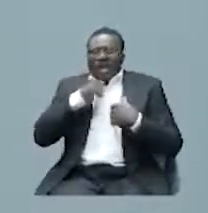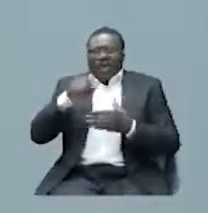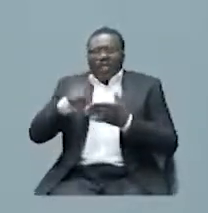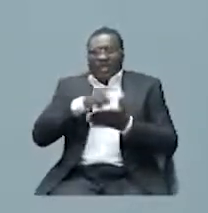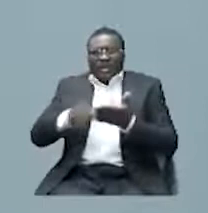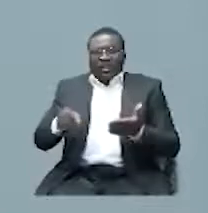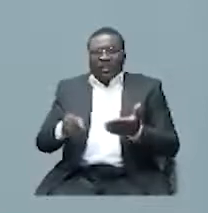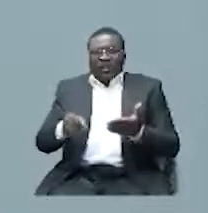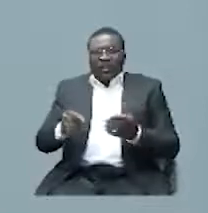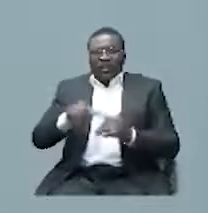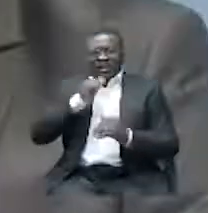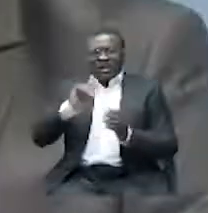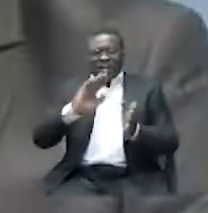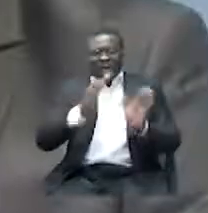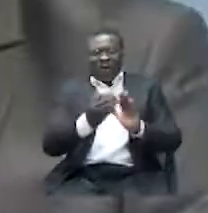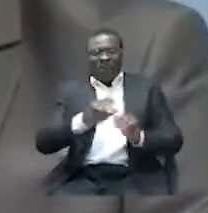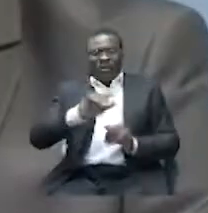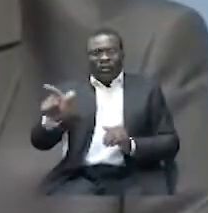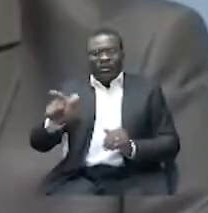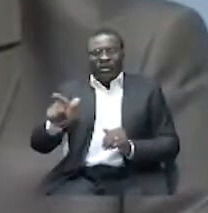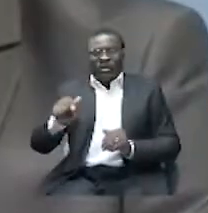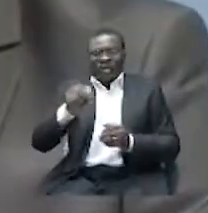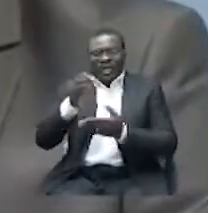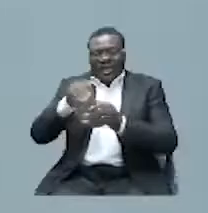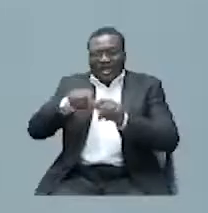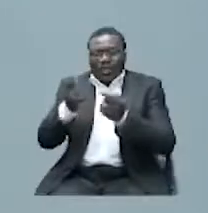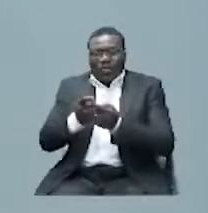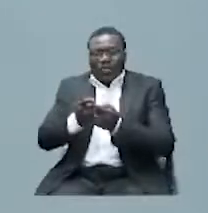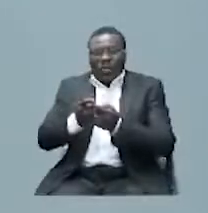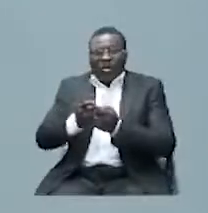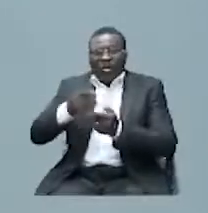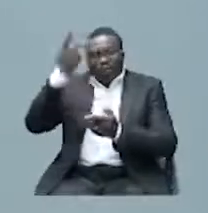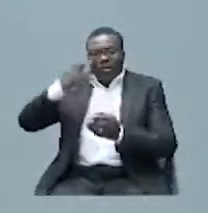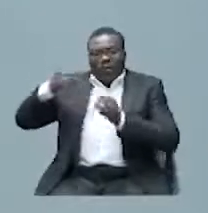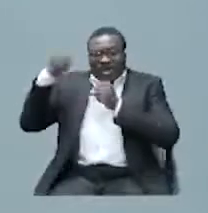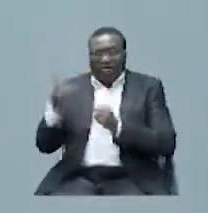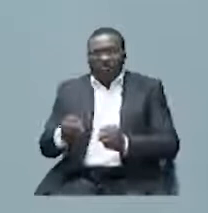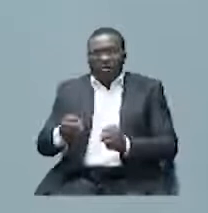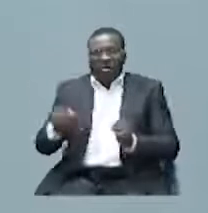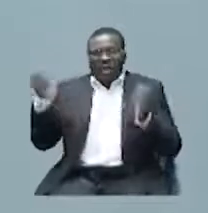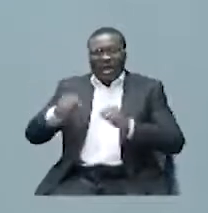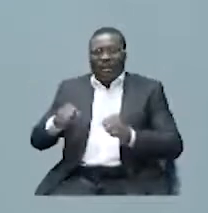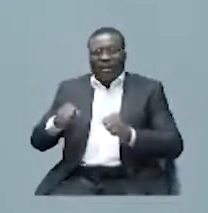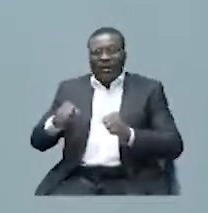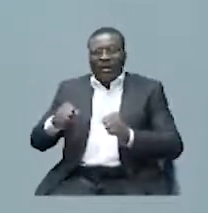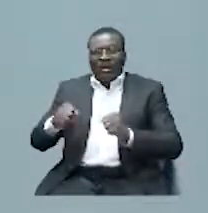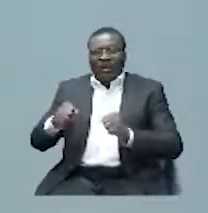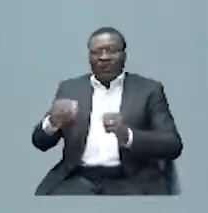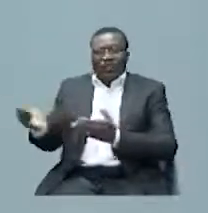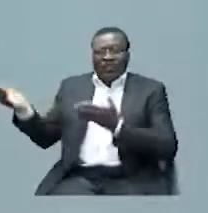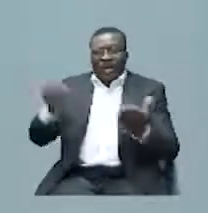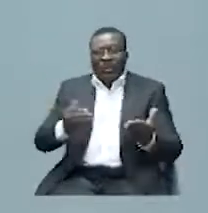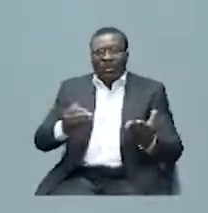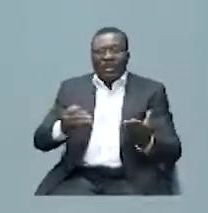critique, qui n'a pas en face de lui des partis politiques forts, capable de lui apporter la contradiction, il